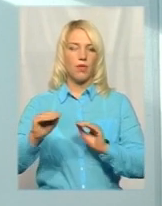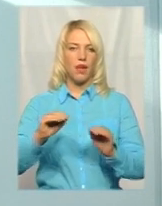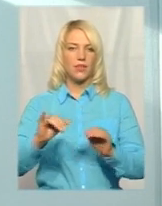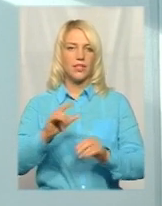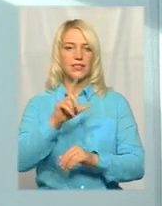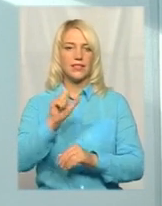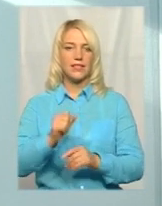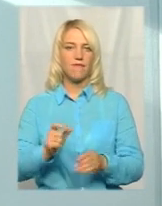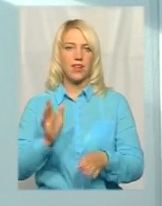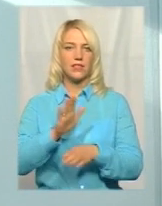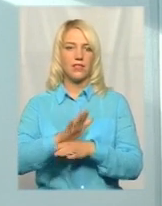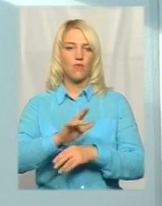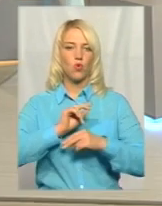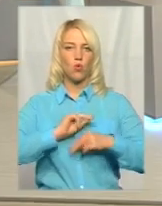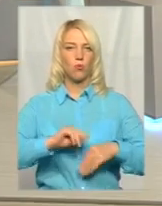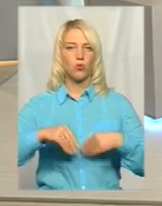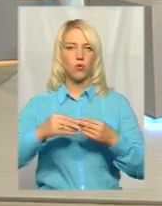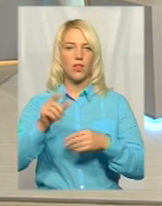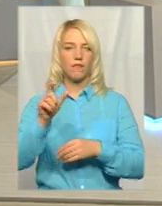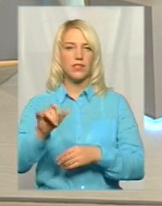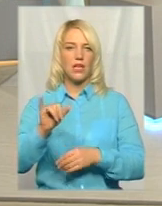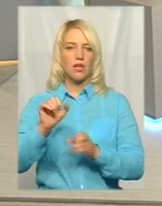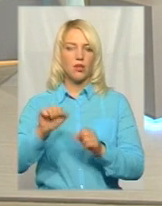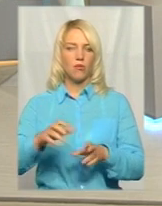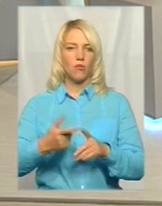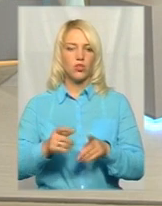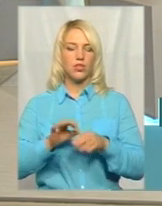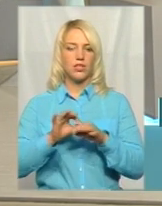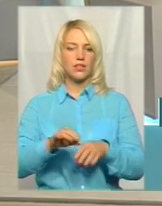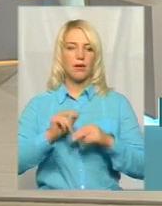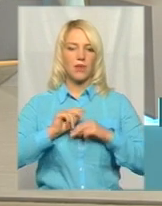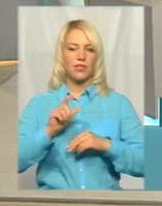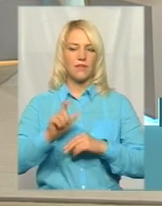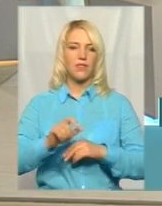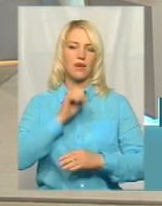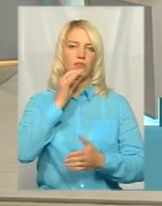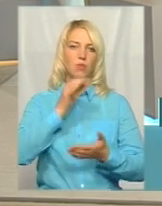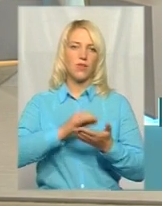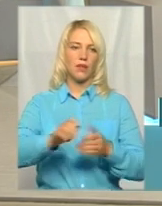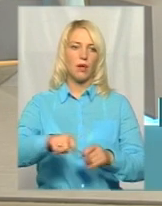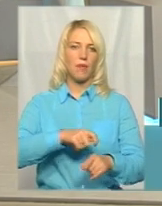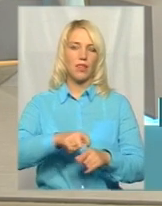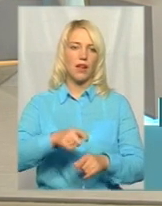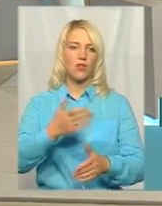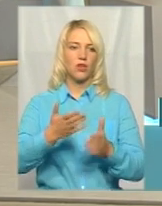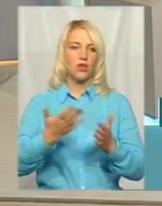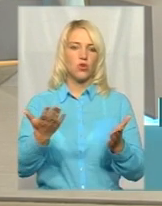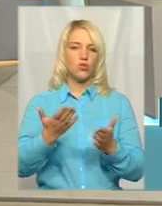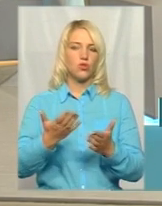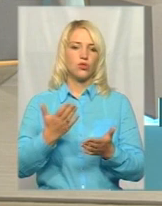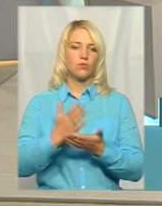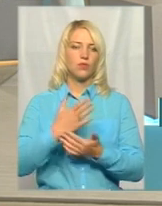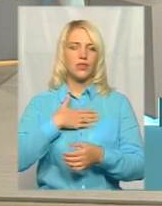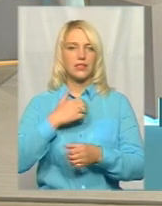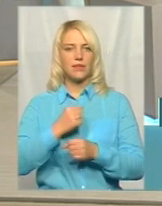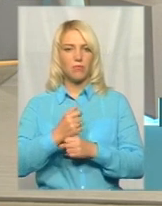за вказівкою роботодавця. Може нести при цьому працівник ще й відповідальність матеріальну, якщо якось вчинить, або